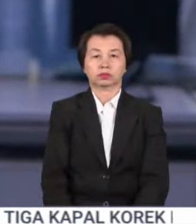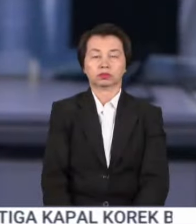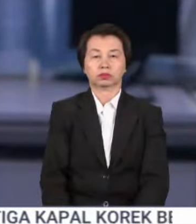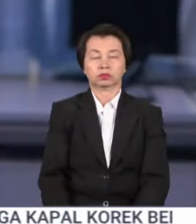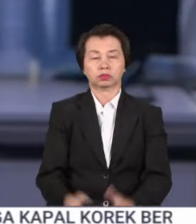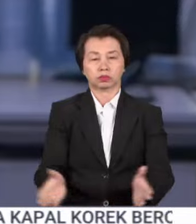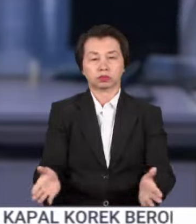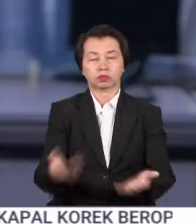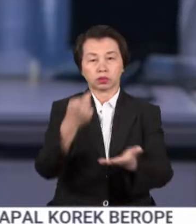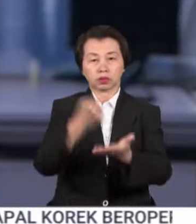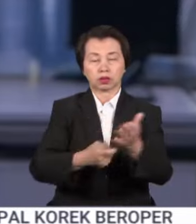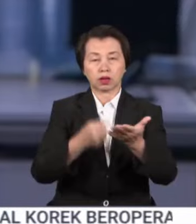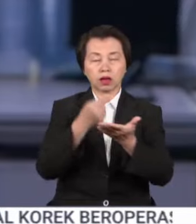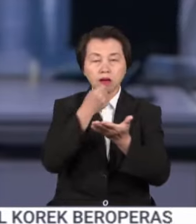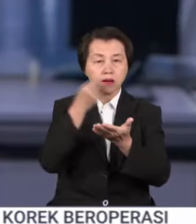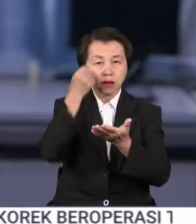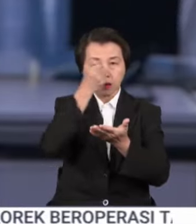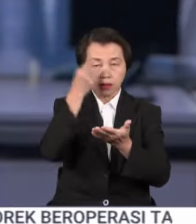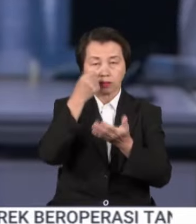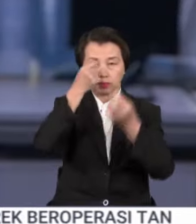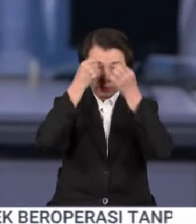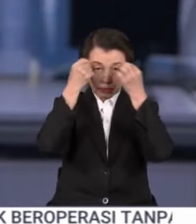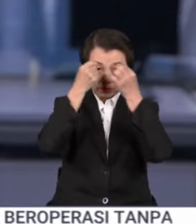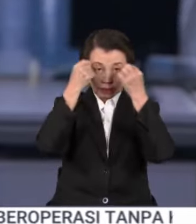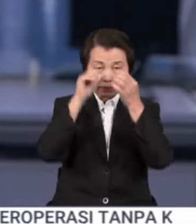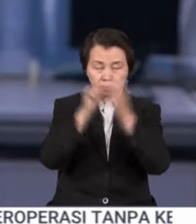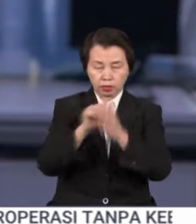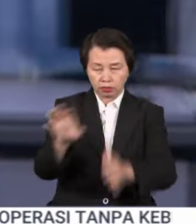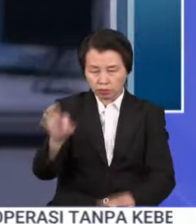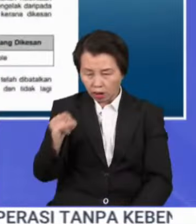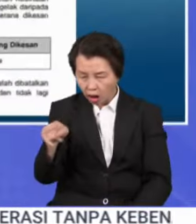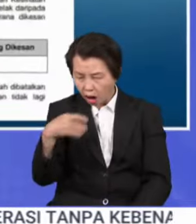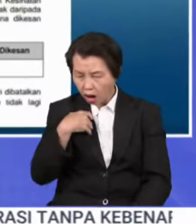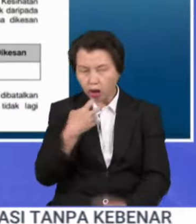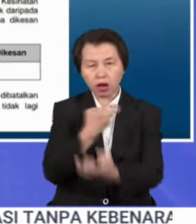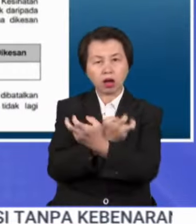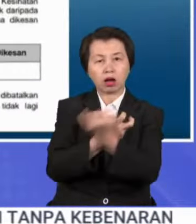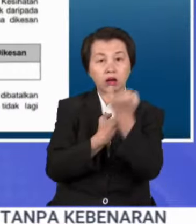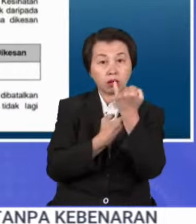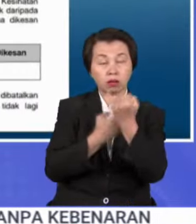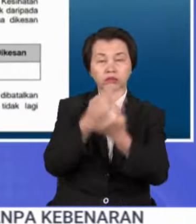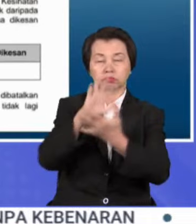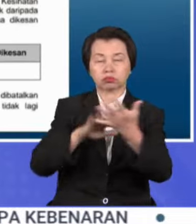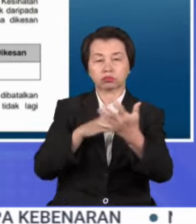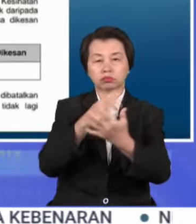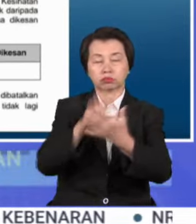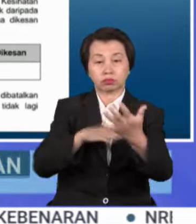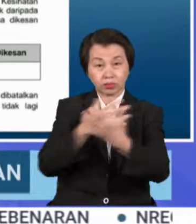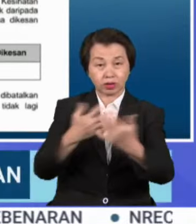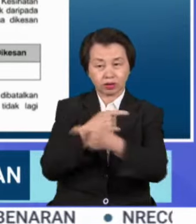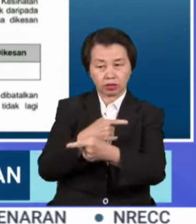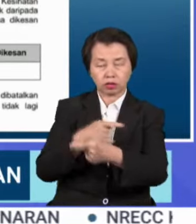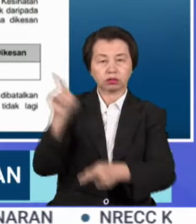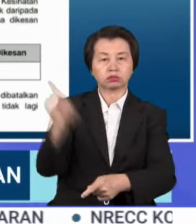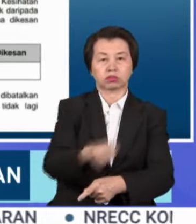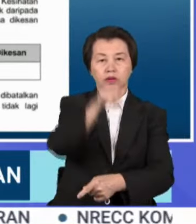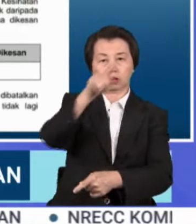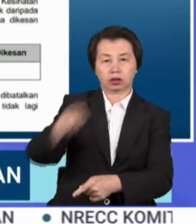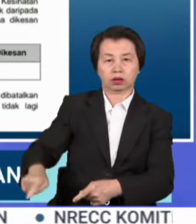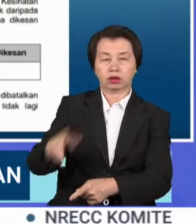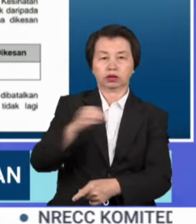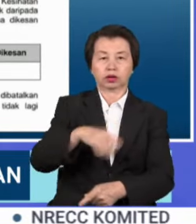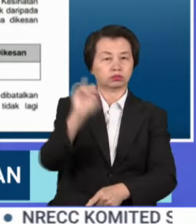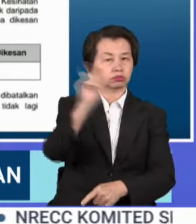Notifikasi produk kosmetik Clemira Care Cream yang dikesan mengandungi racun berjadual miconazole dibatalkan